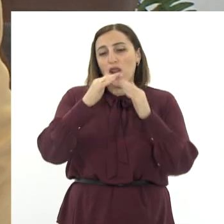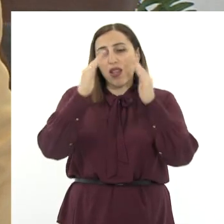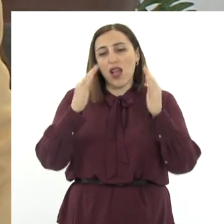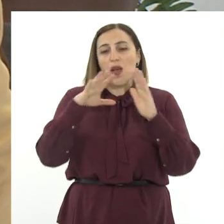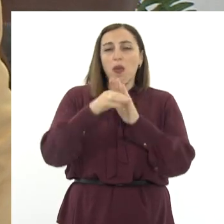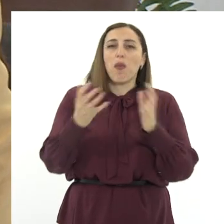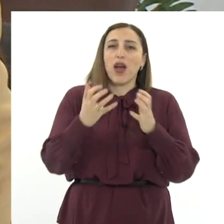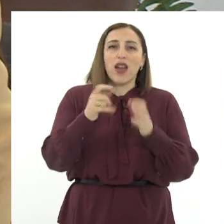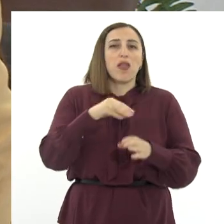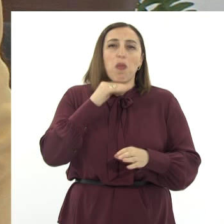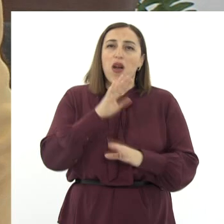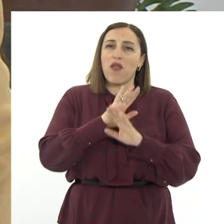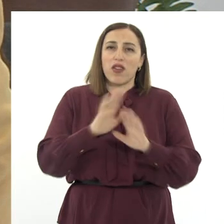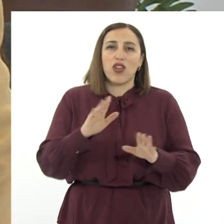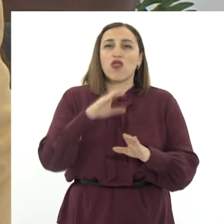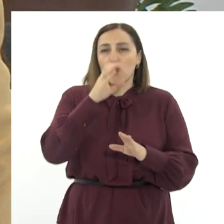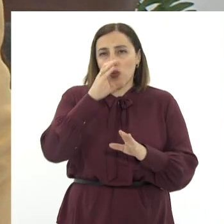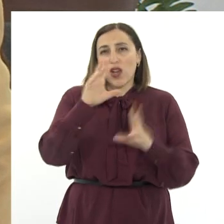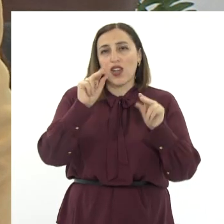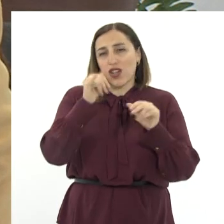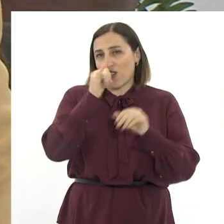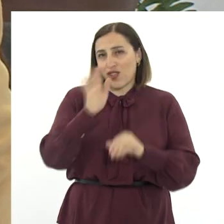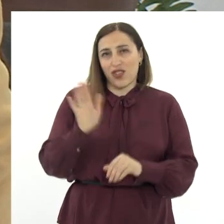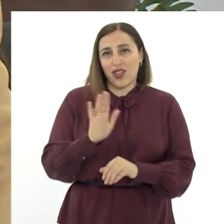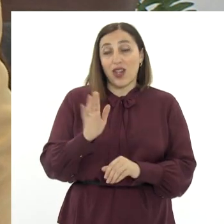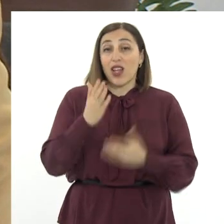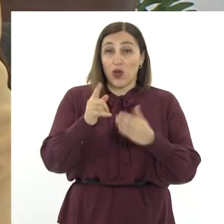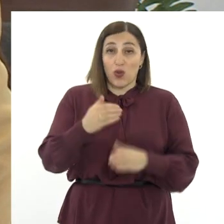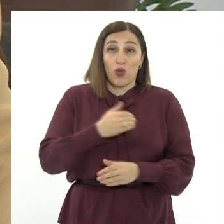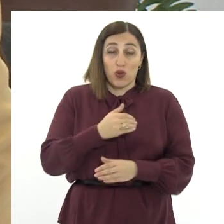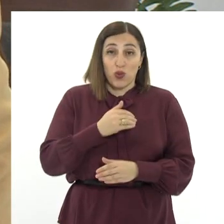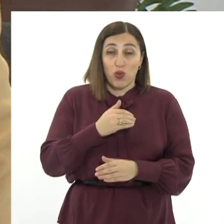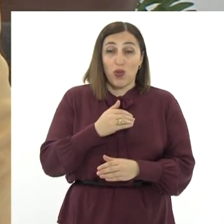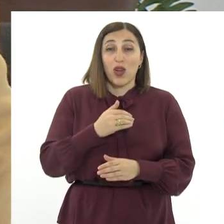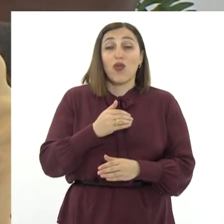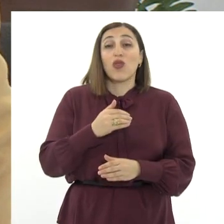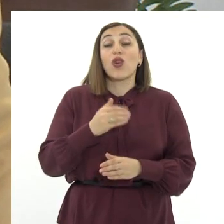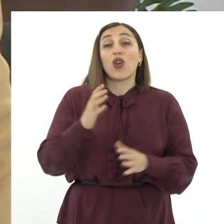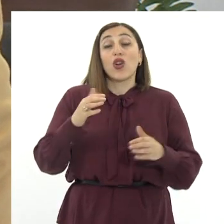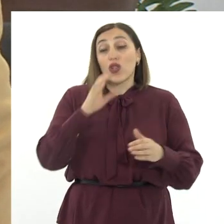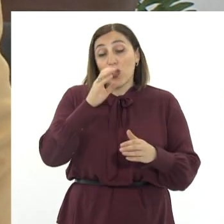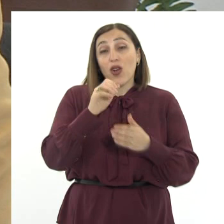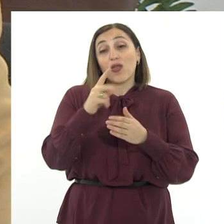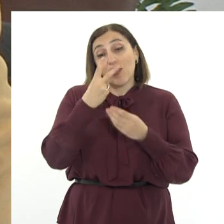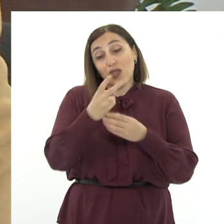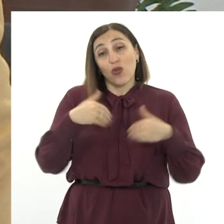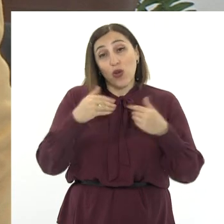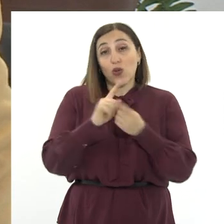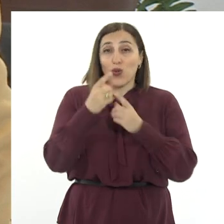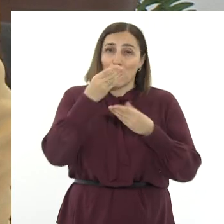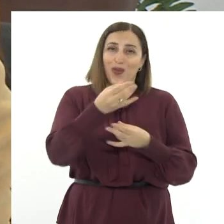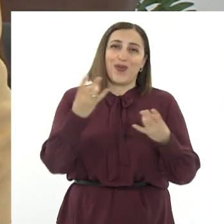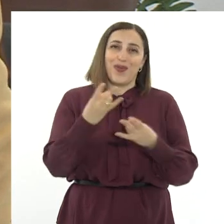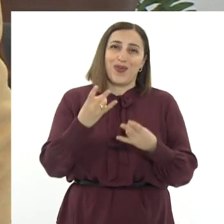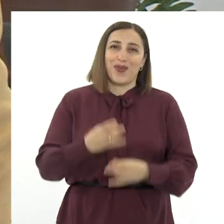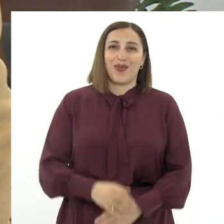միայն գլխի վերևում տանիք ունենալը բավարար չէ, որ նա իրեն երջանիկ զգա։ Եթե ուզում եք, որ նա ձեզ ուրախացնի, ուրեմն